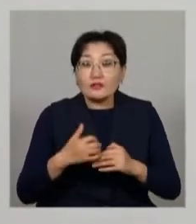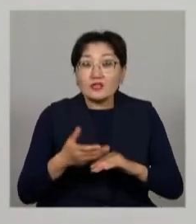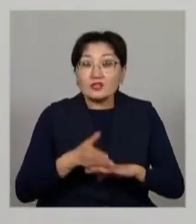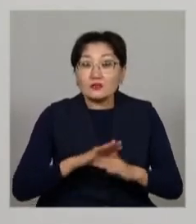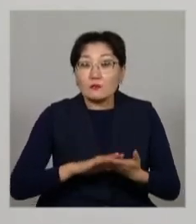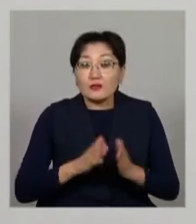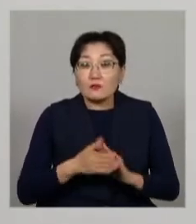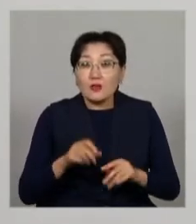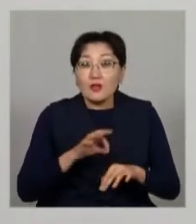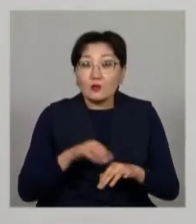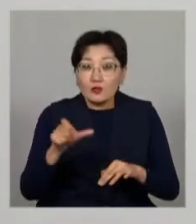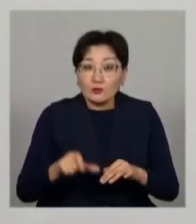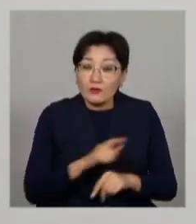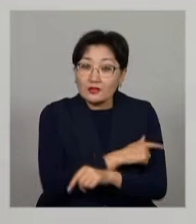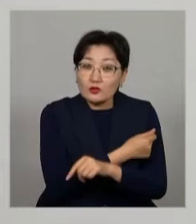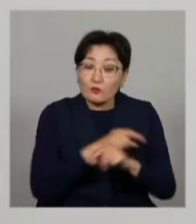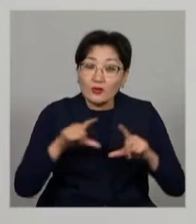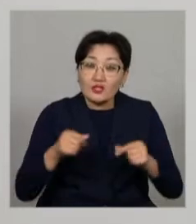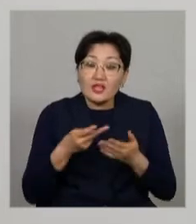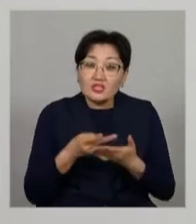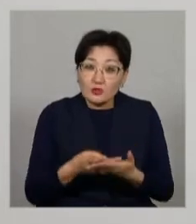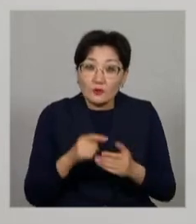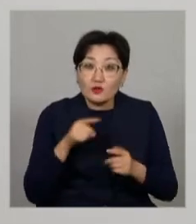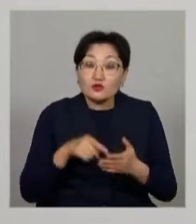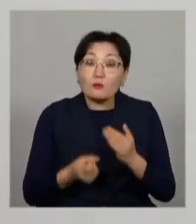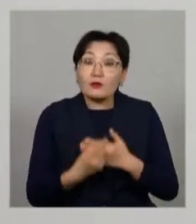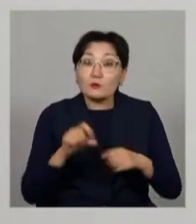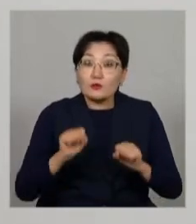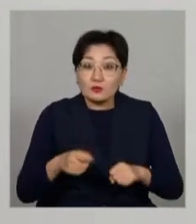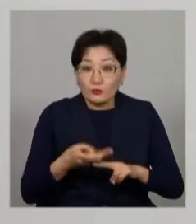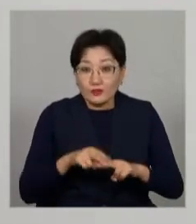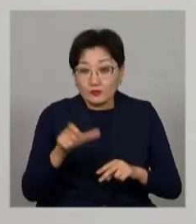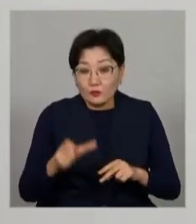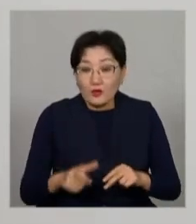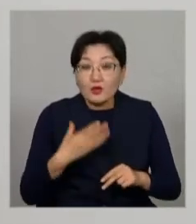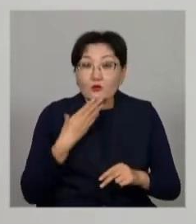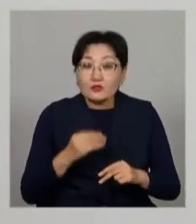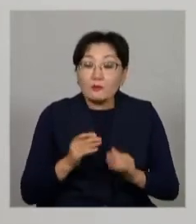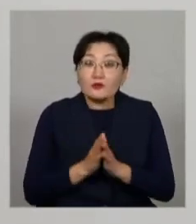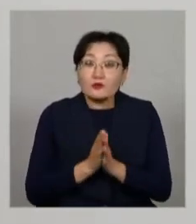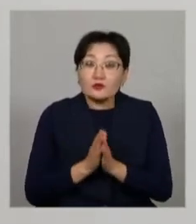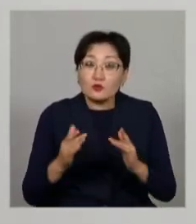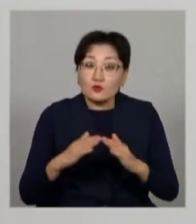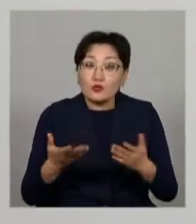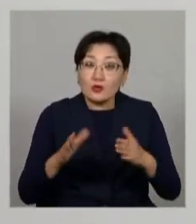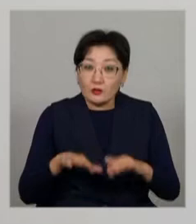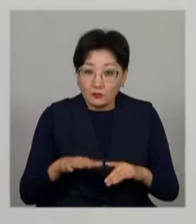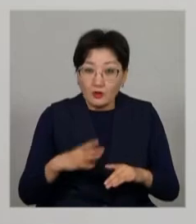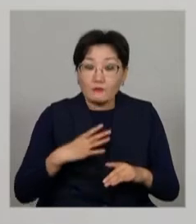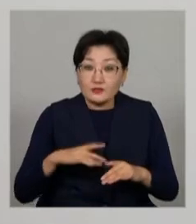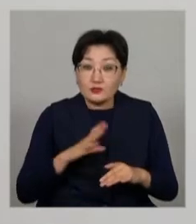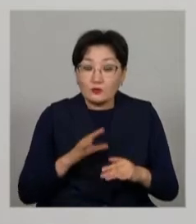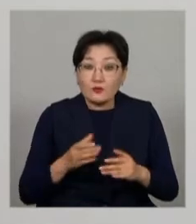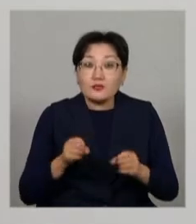жағдайымен ауырып жатқандар неге ауруханаға жатқызылмайды деген сұрақ болуы мүмкін. Ол адамдар өздерінің өтініші бойынша үйінде емделіп жатыр.